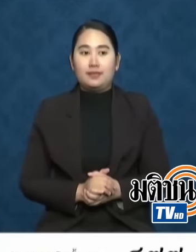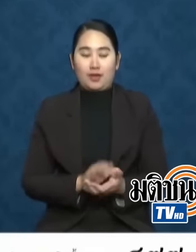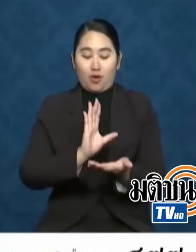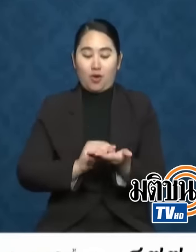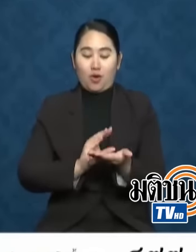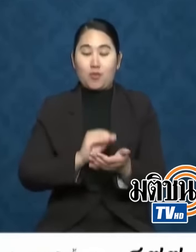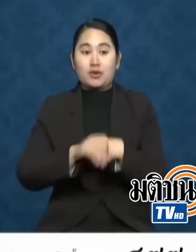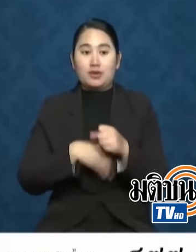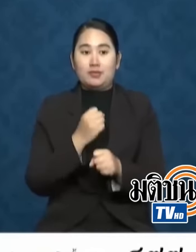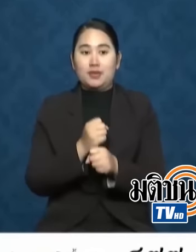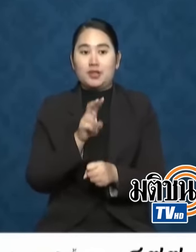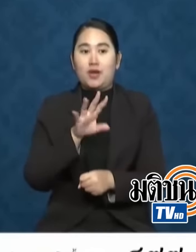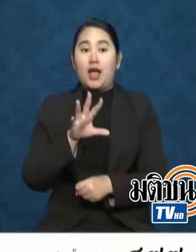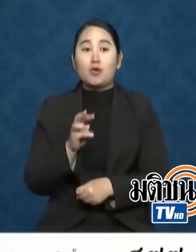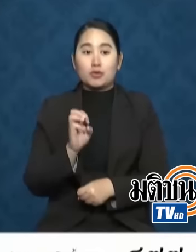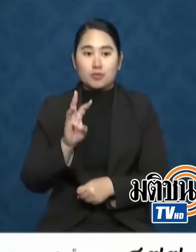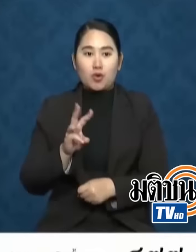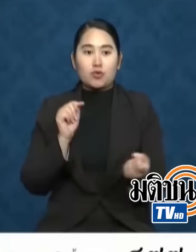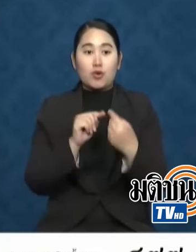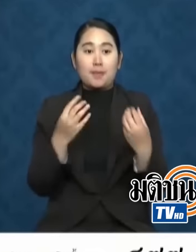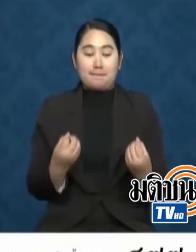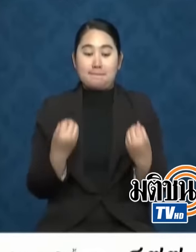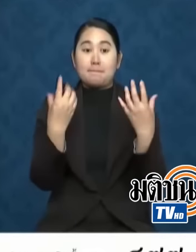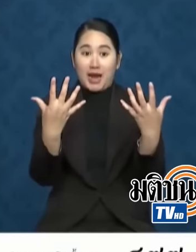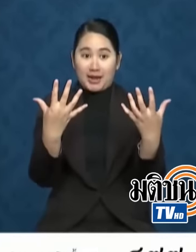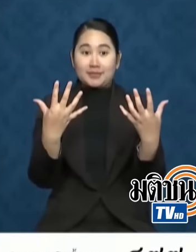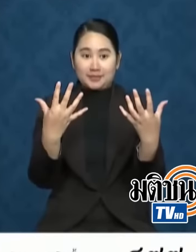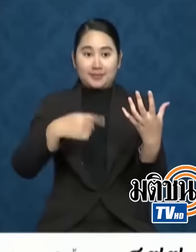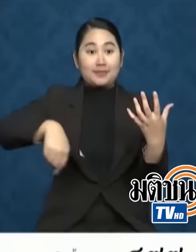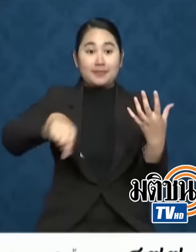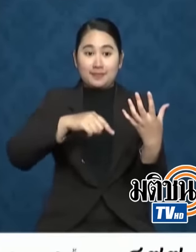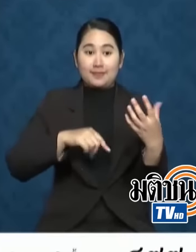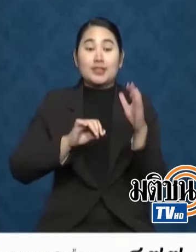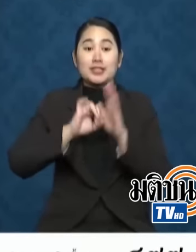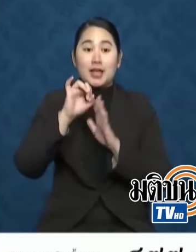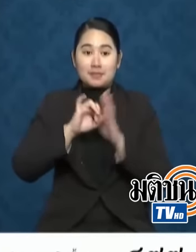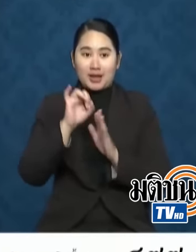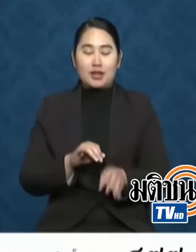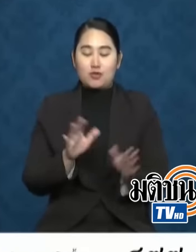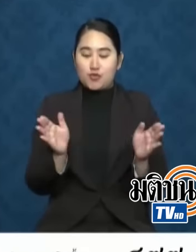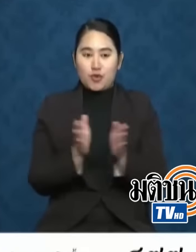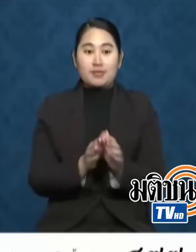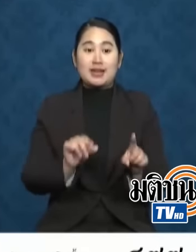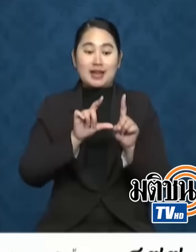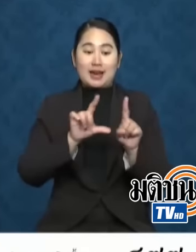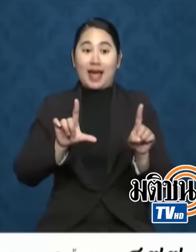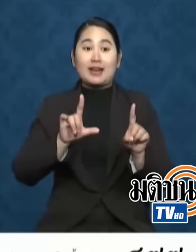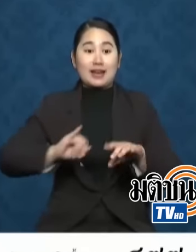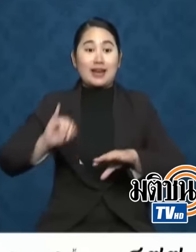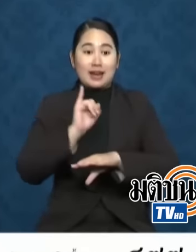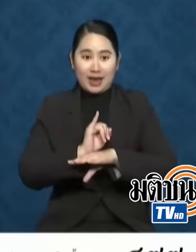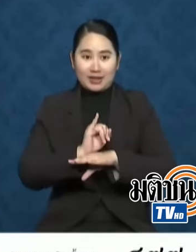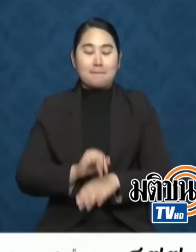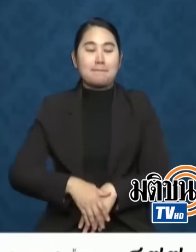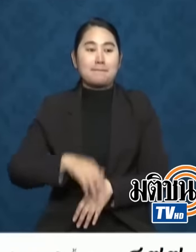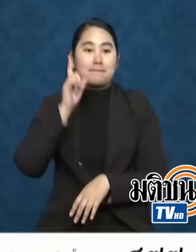าในปี66พื้นที่เผาไหม้ป่าสงวนและป่าอนุรักษ์ทั้งหมดในจังหวัดเชียงใหม่มี1ล้านไร่จังหวัดแม่ฮ่องสอนไป